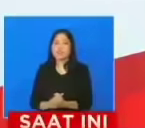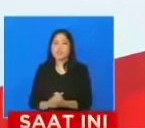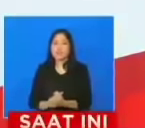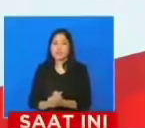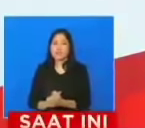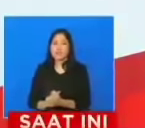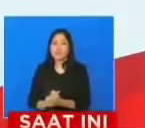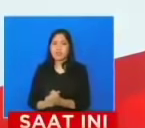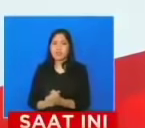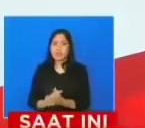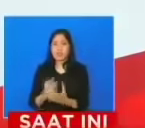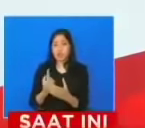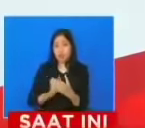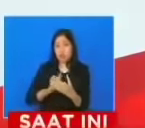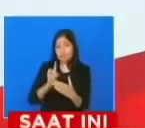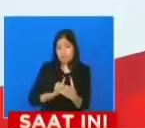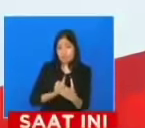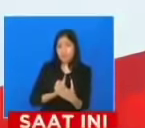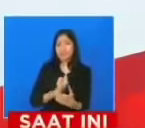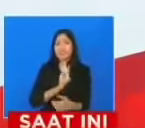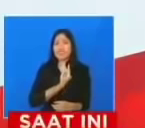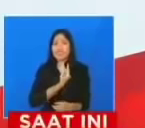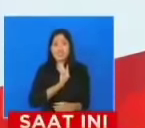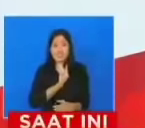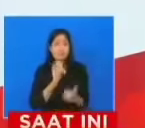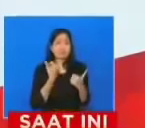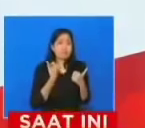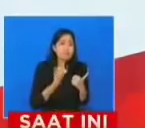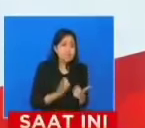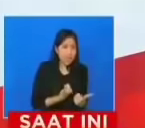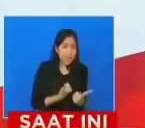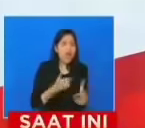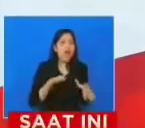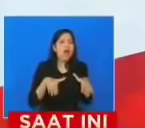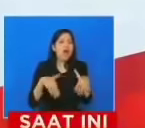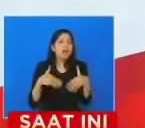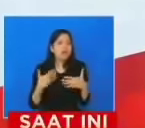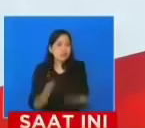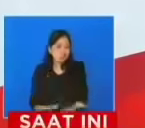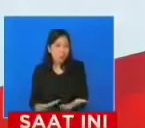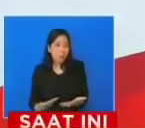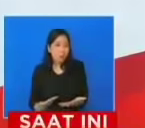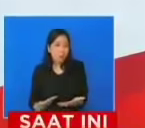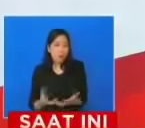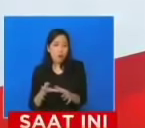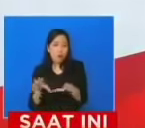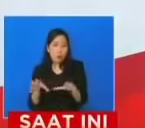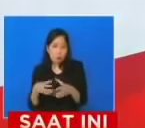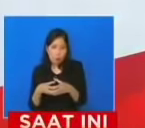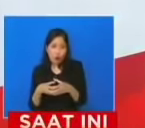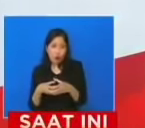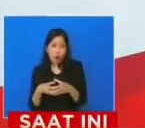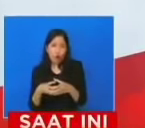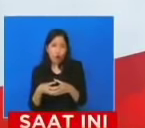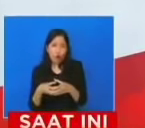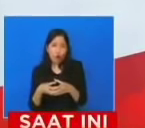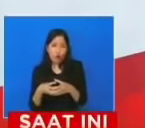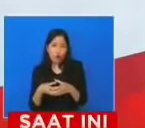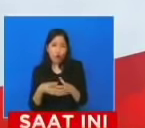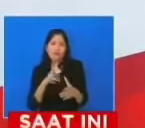Isolasi ini bisa dilaksanakan secara tersendiri atau dilaksanakan secara kelompok seperti